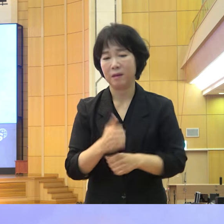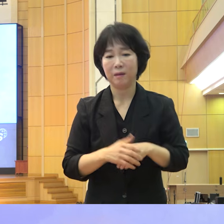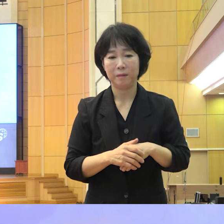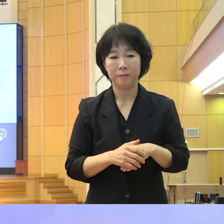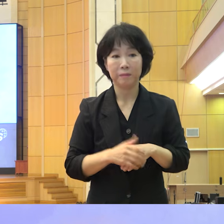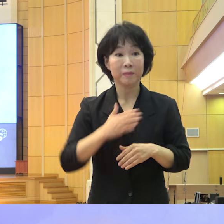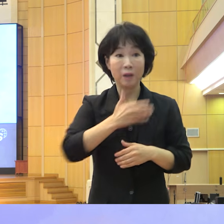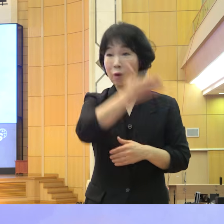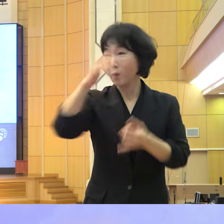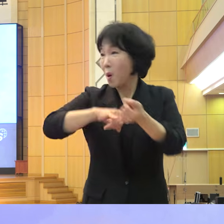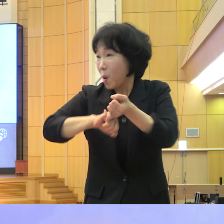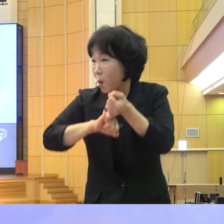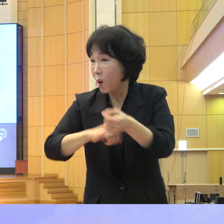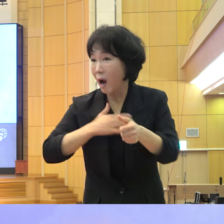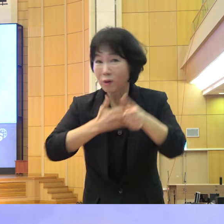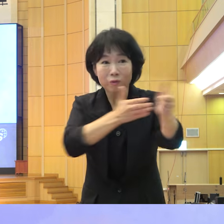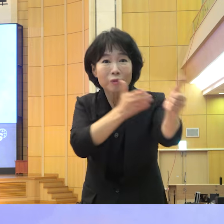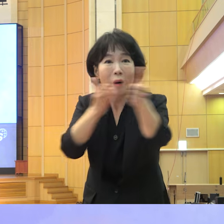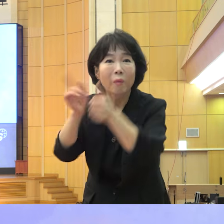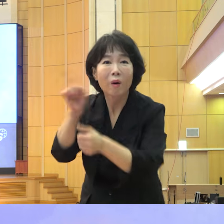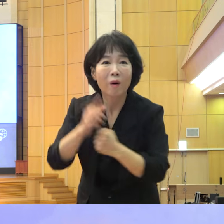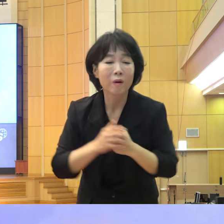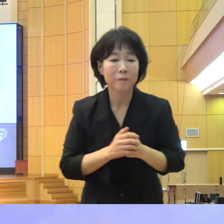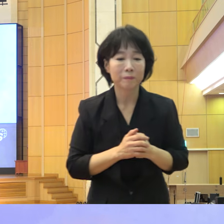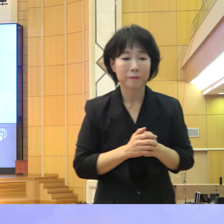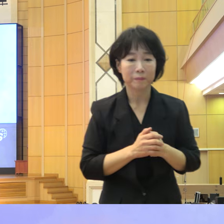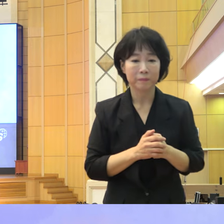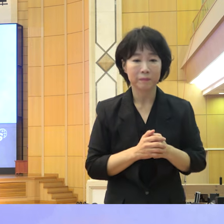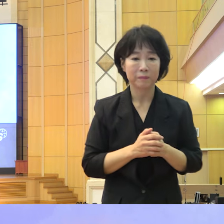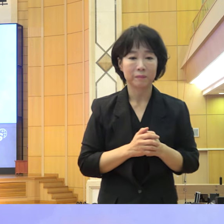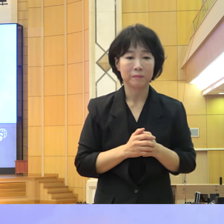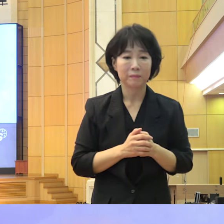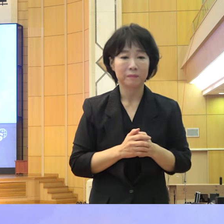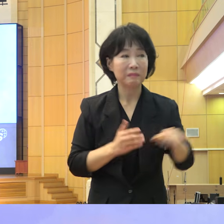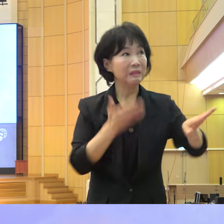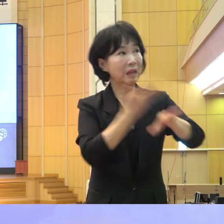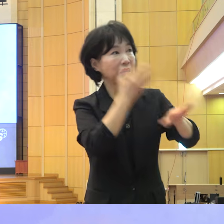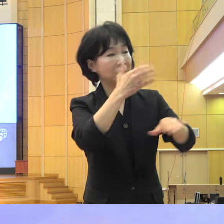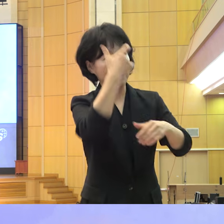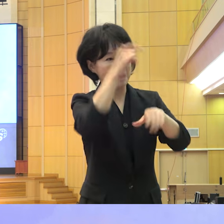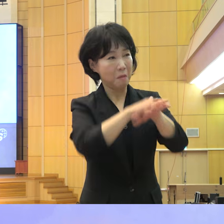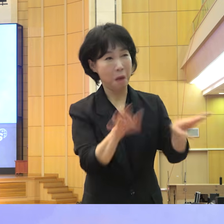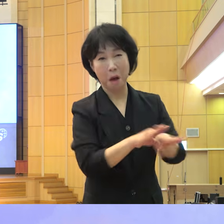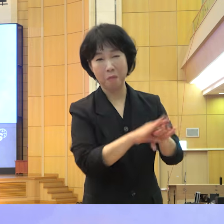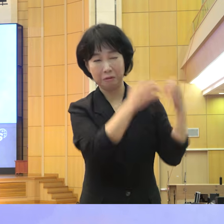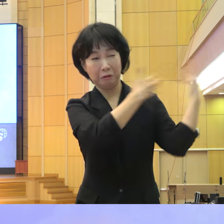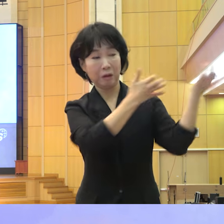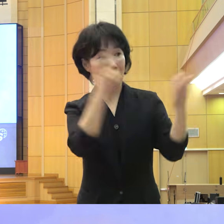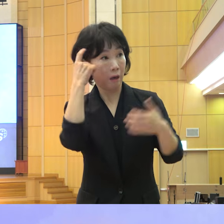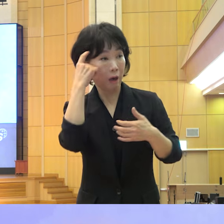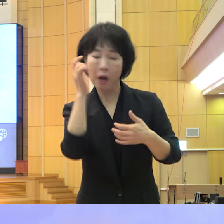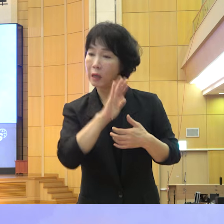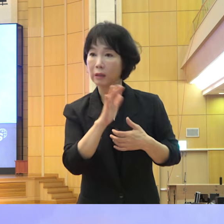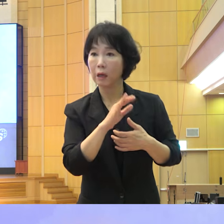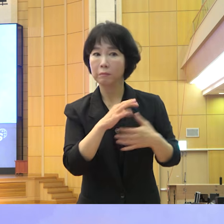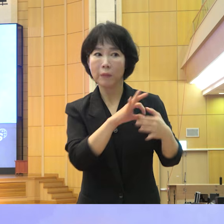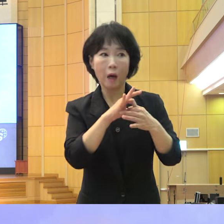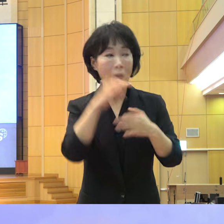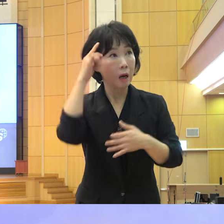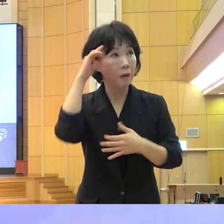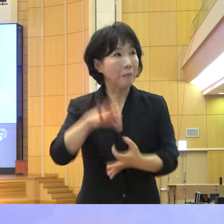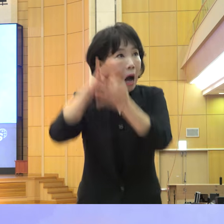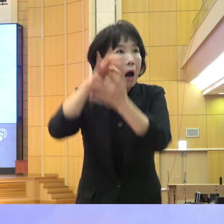저는 여러분에게 말씀드리고 싶습니다. 다른 사람이 그렇게 지키든 안 지키든 간에 그건 모르겠습니다, 저는.